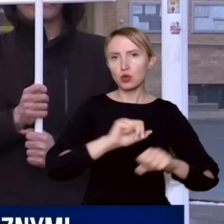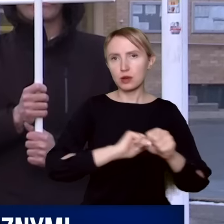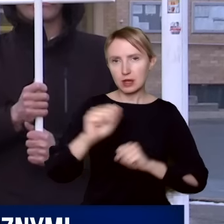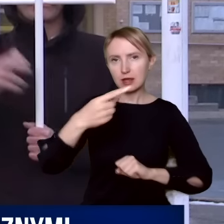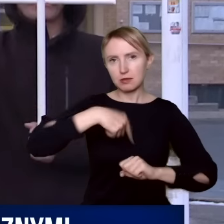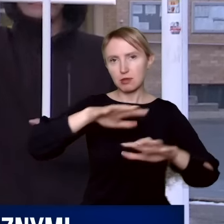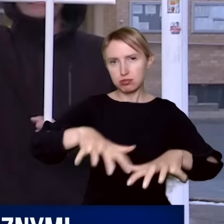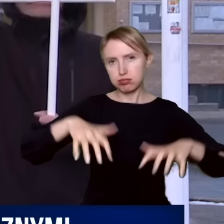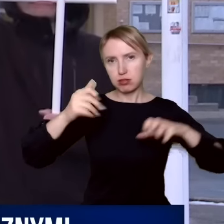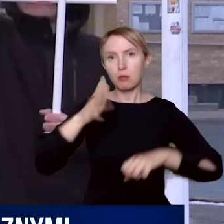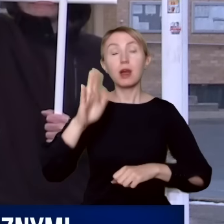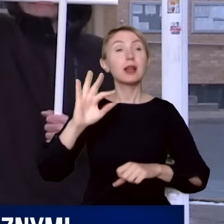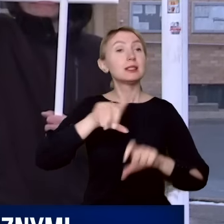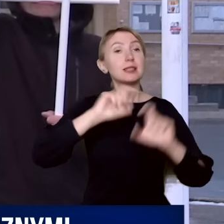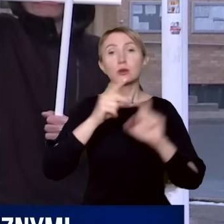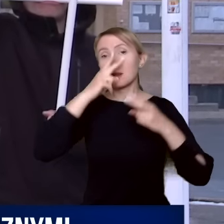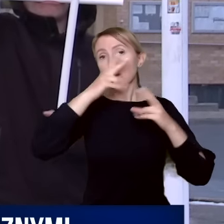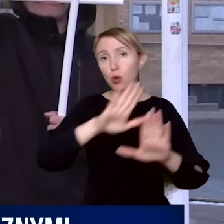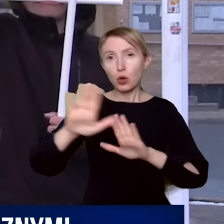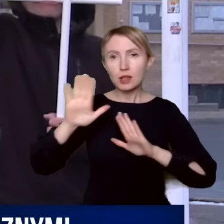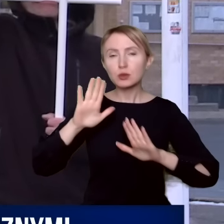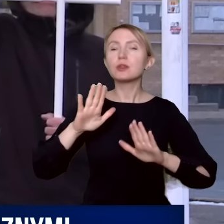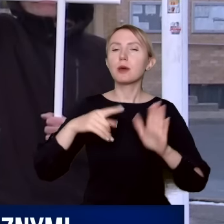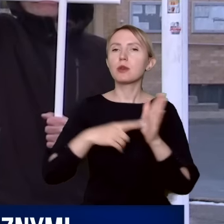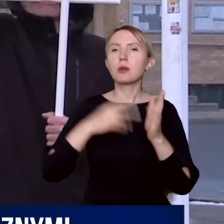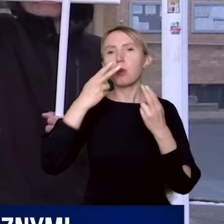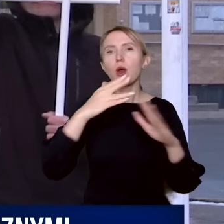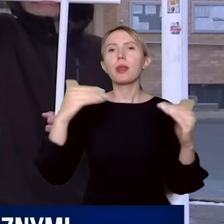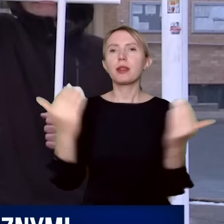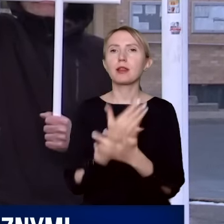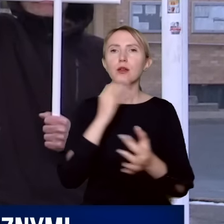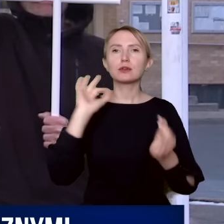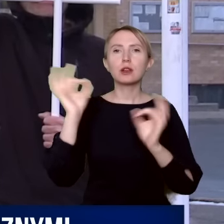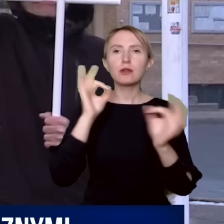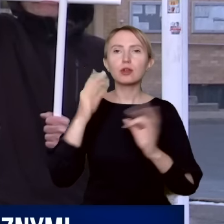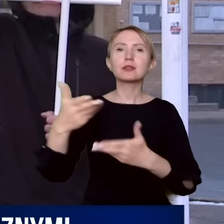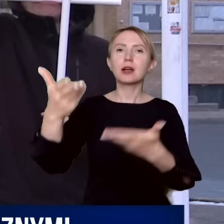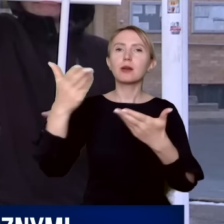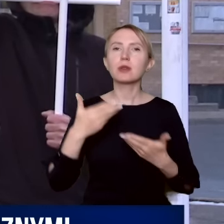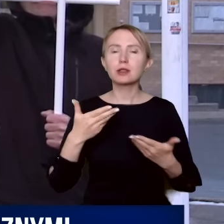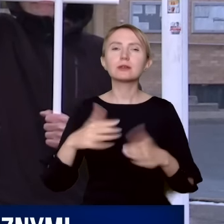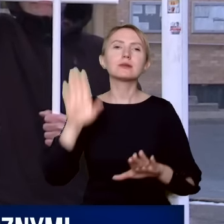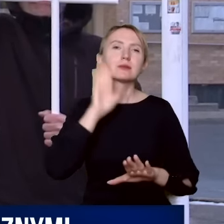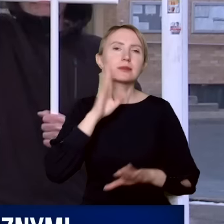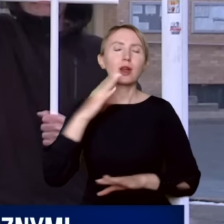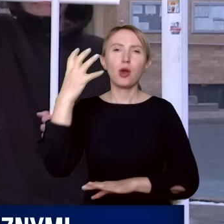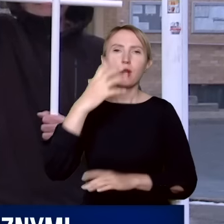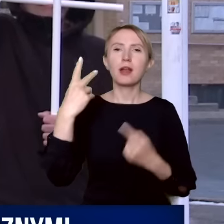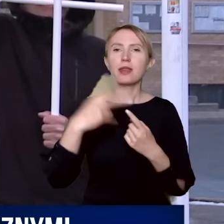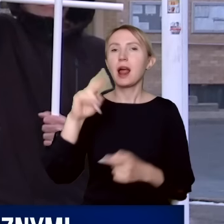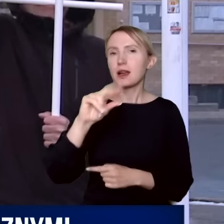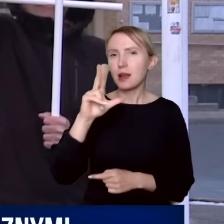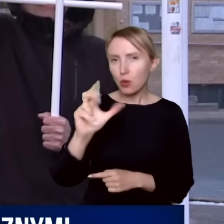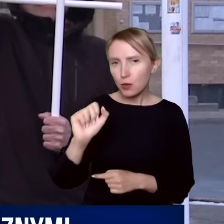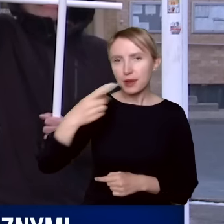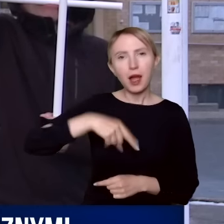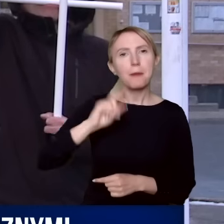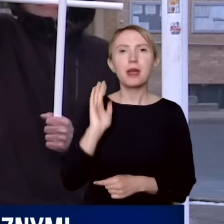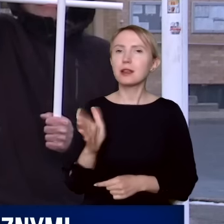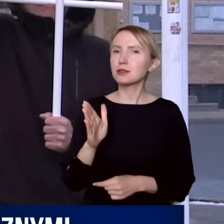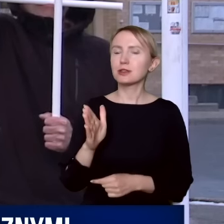te wydarzenia, wracamy do państwa z najnowszymi informacjami, więc zapraszam do pozostania z telewizją Republika. Będziemy tutaj